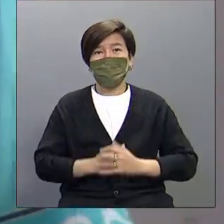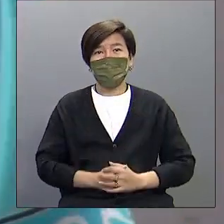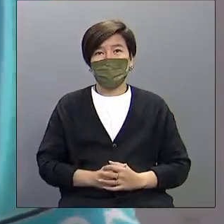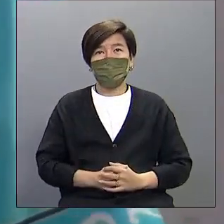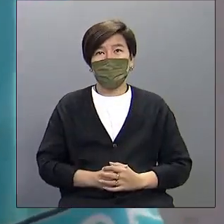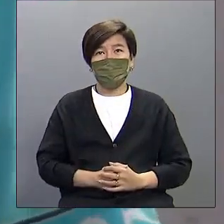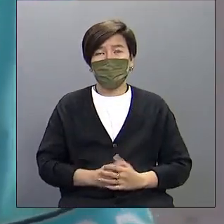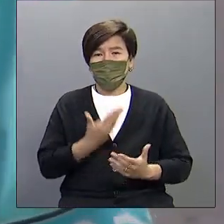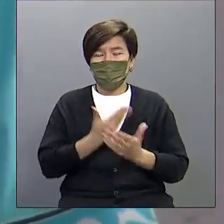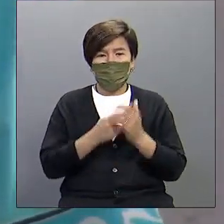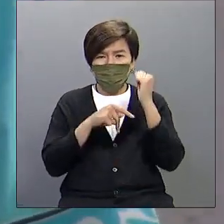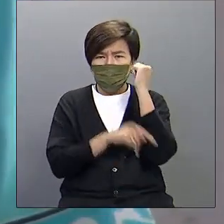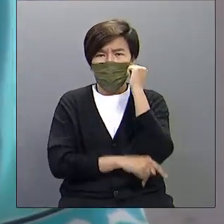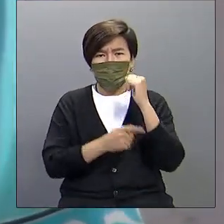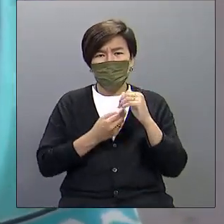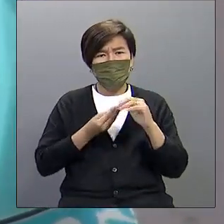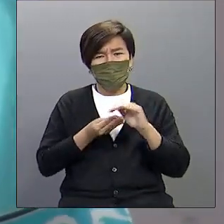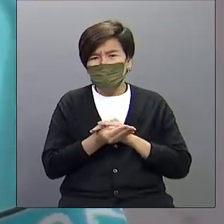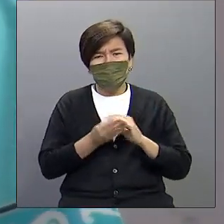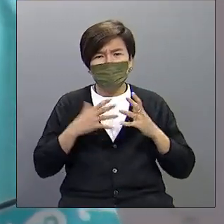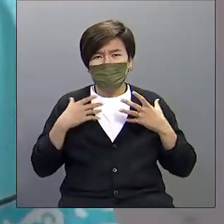มีนะครับ